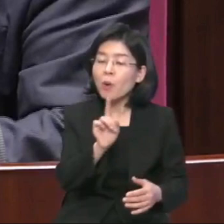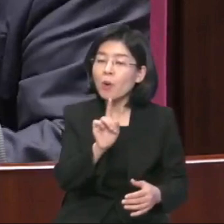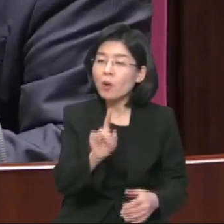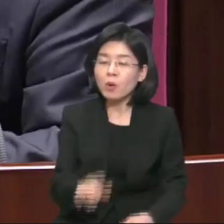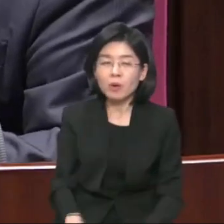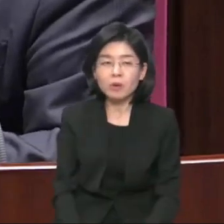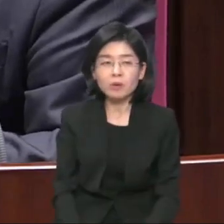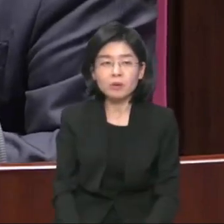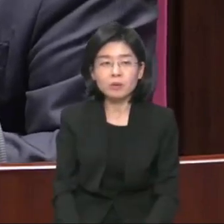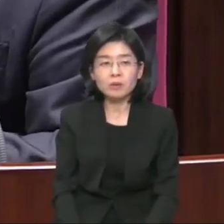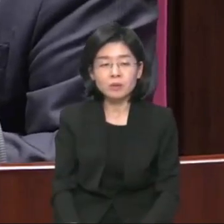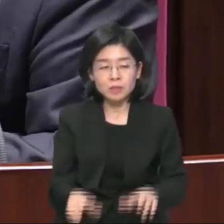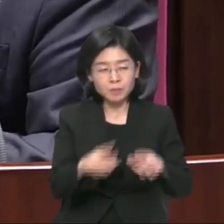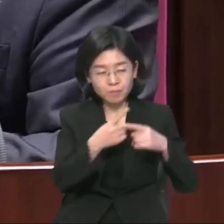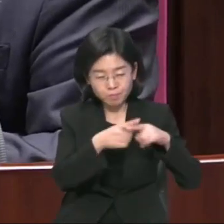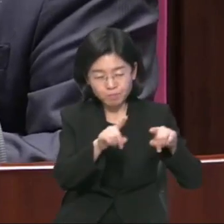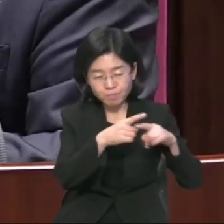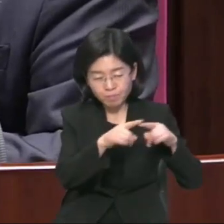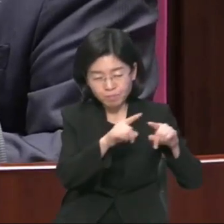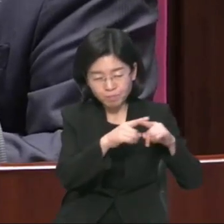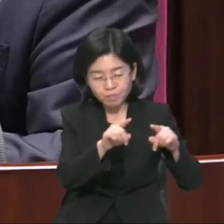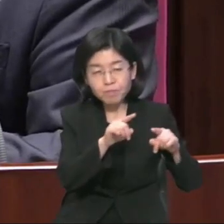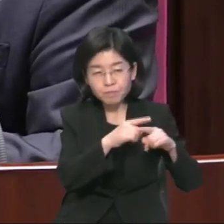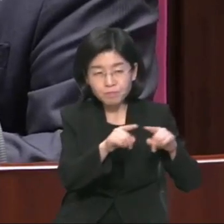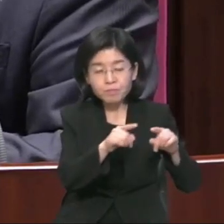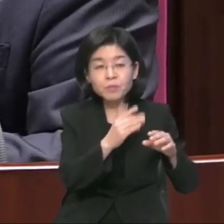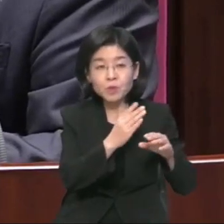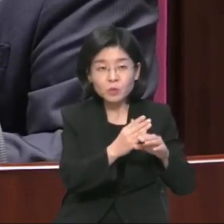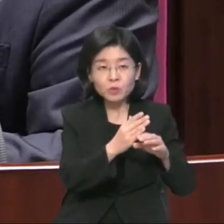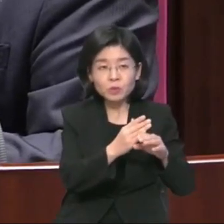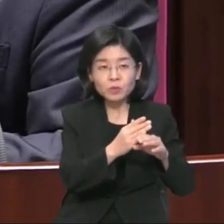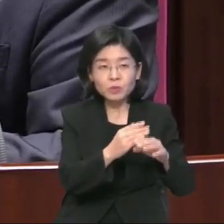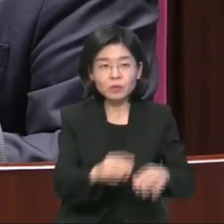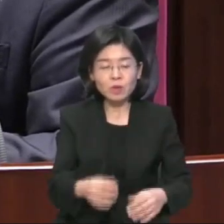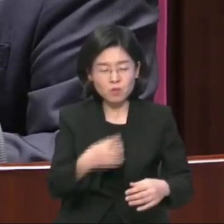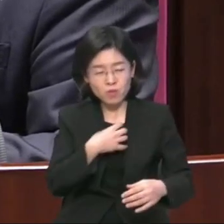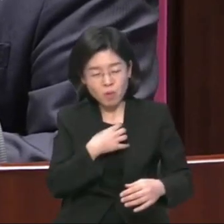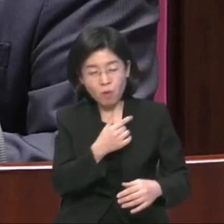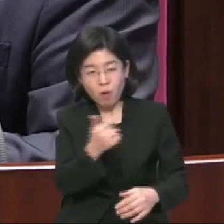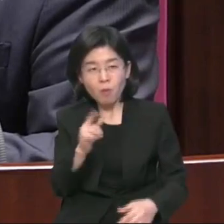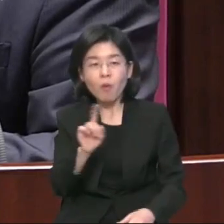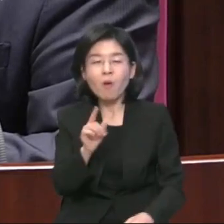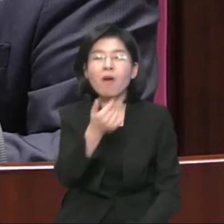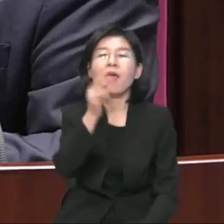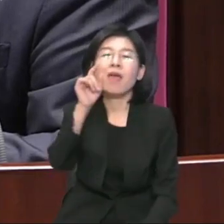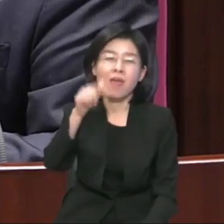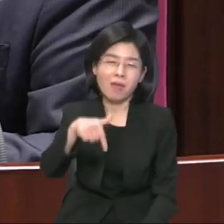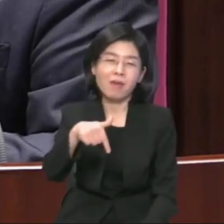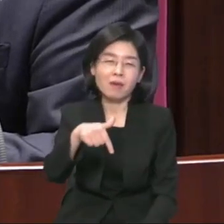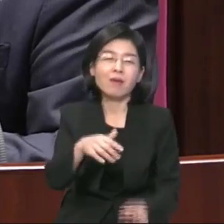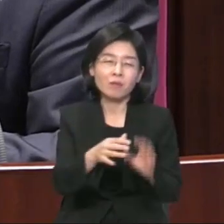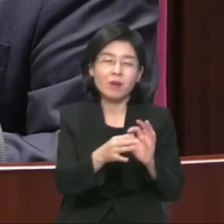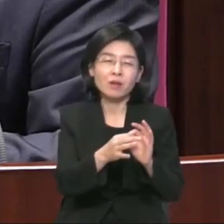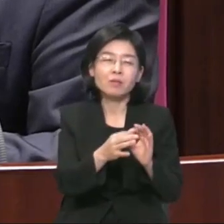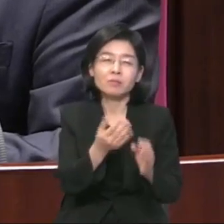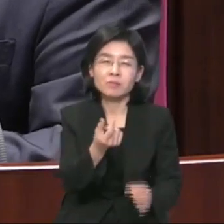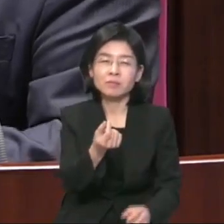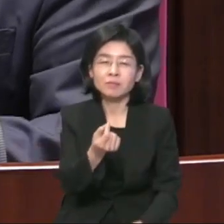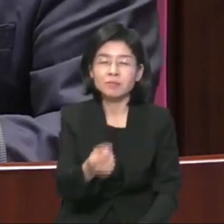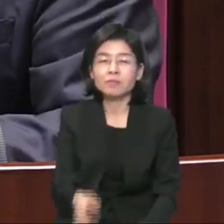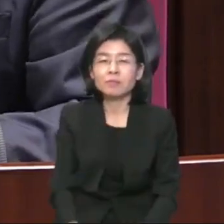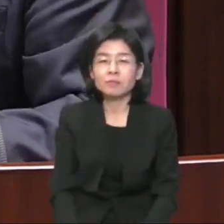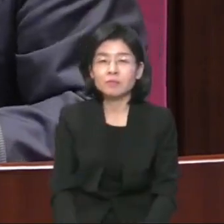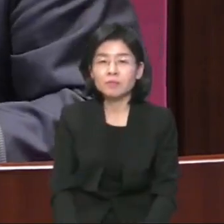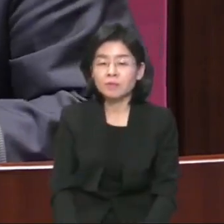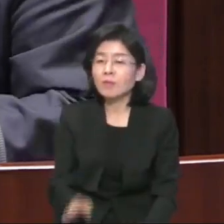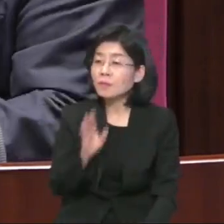지금 많은 전력들을 지금 분석을 하고 있지만 그중에 가장 큰 위협은 아마 그래도 핵미사일에